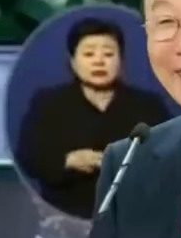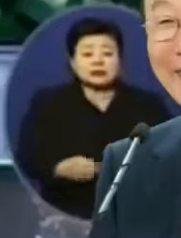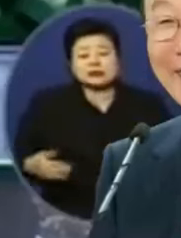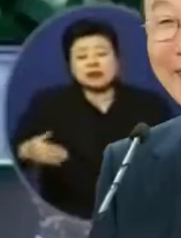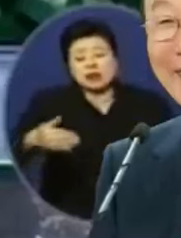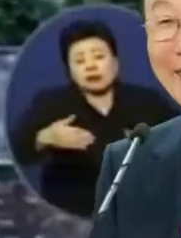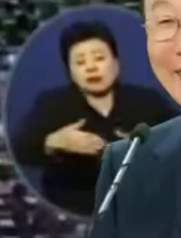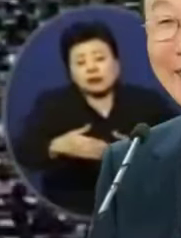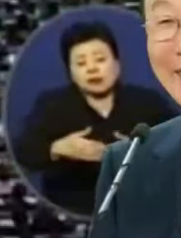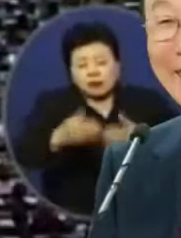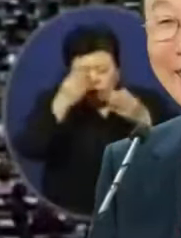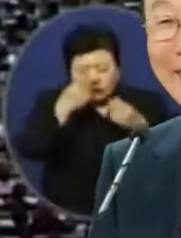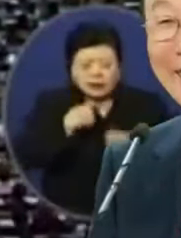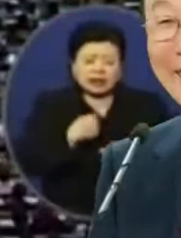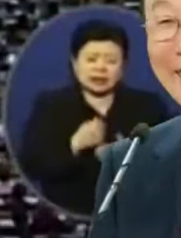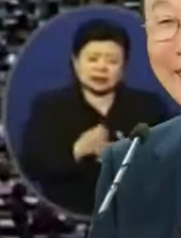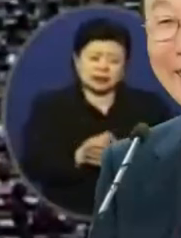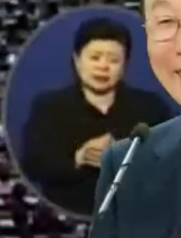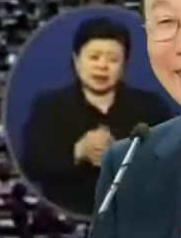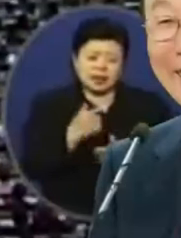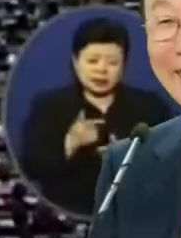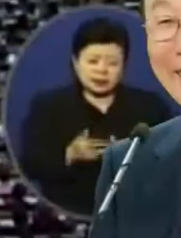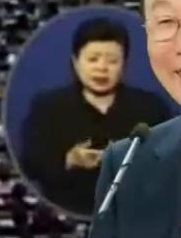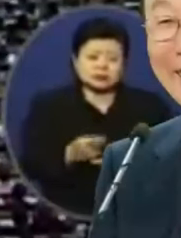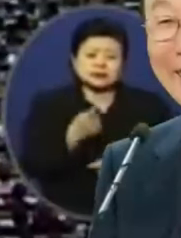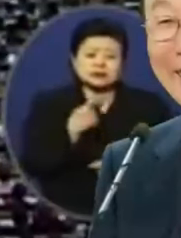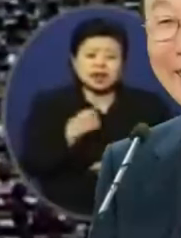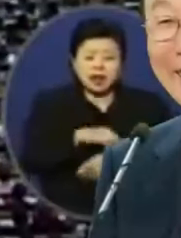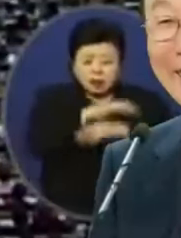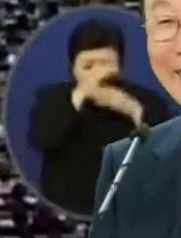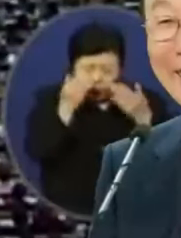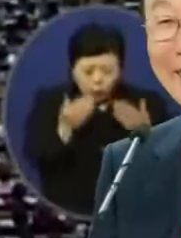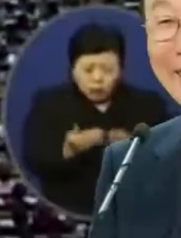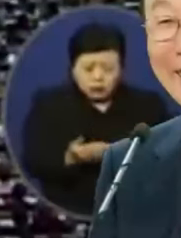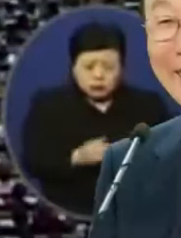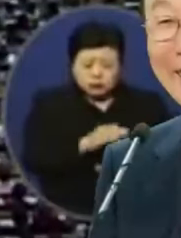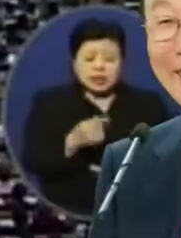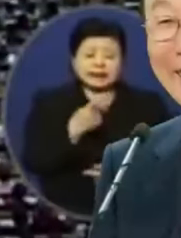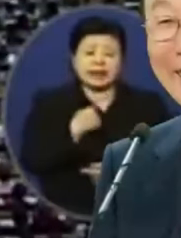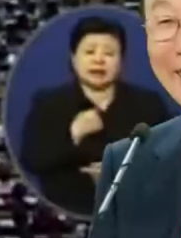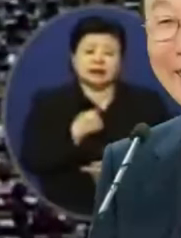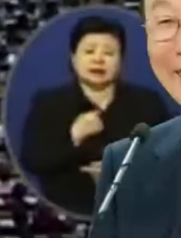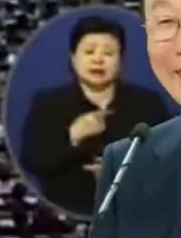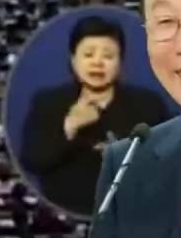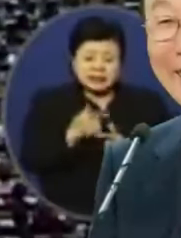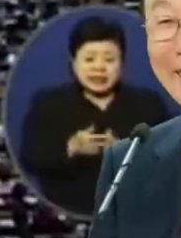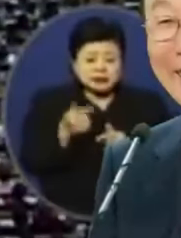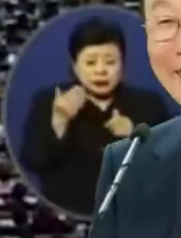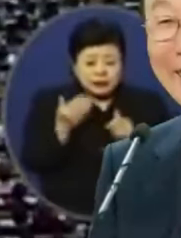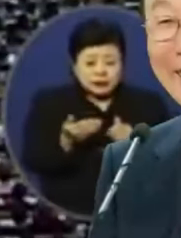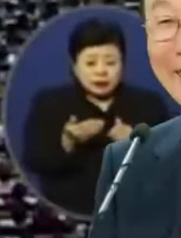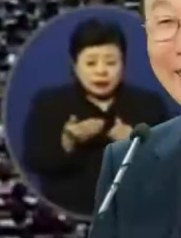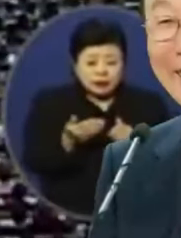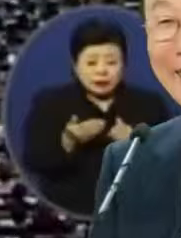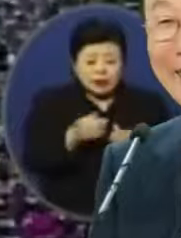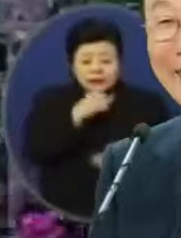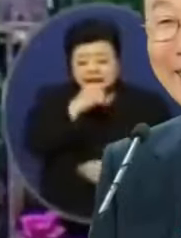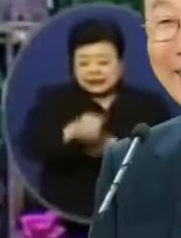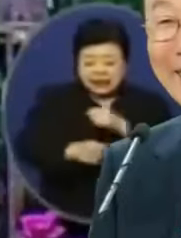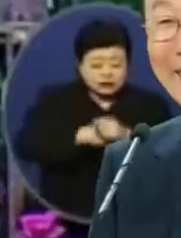끌어안고 고통당하기 때문에 예수님이 당하신 모든 것은 우리가 당한 것이요 예수께서